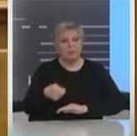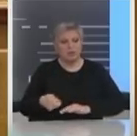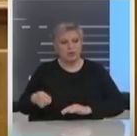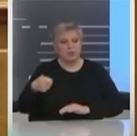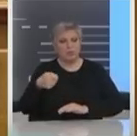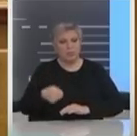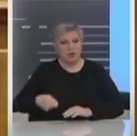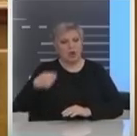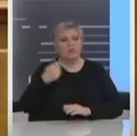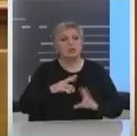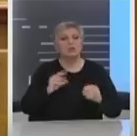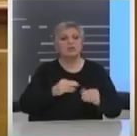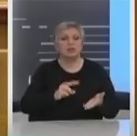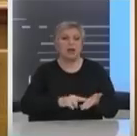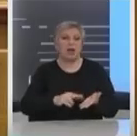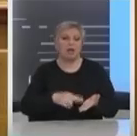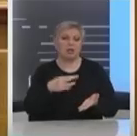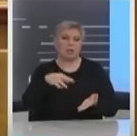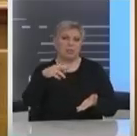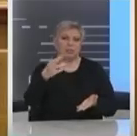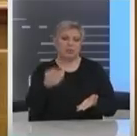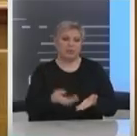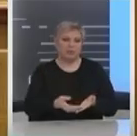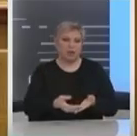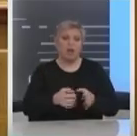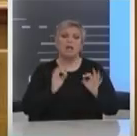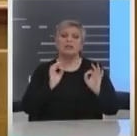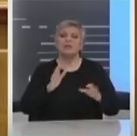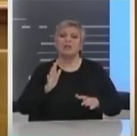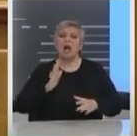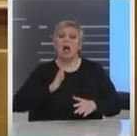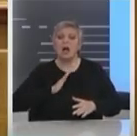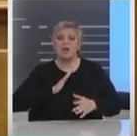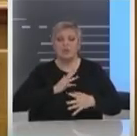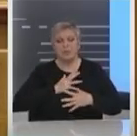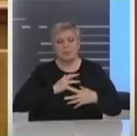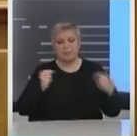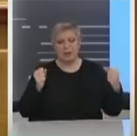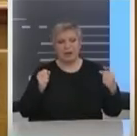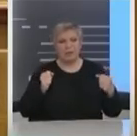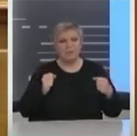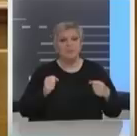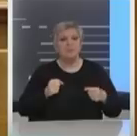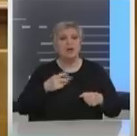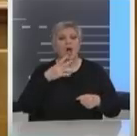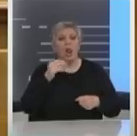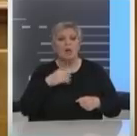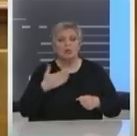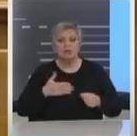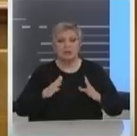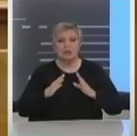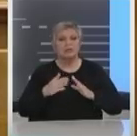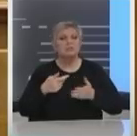αυξημένες εισφορές. Και φυσικά την οργή των συμπολιτών μας, οι οποίοι κινδυνεύουν να χάσουν τα σπίτια